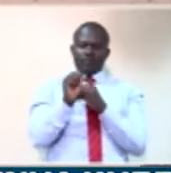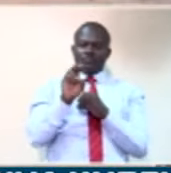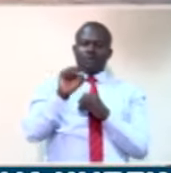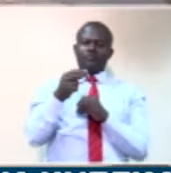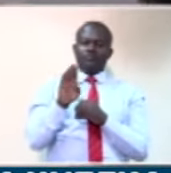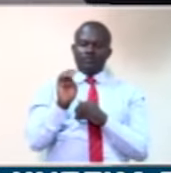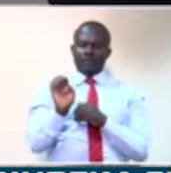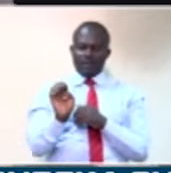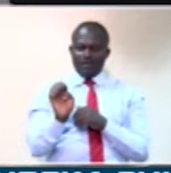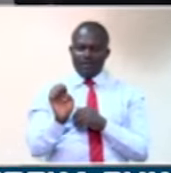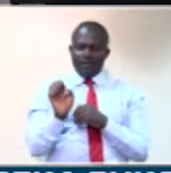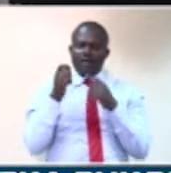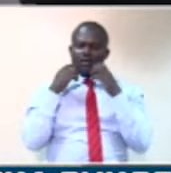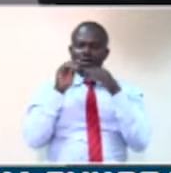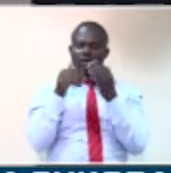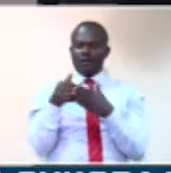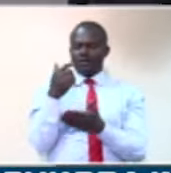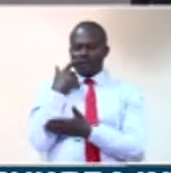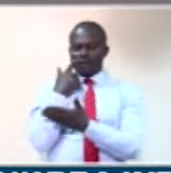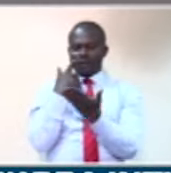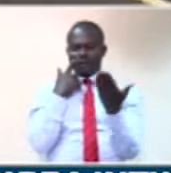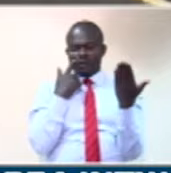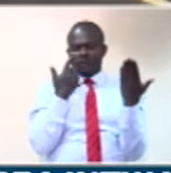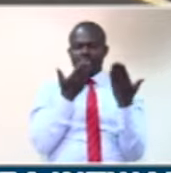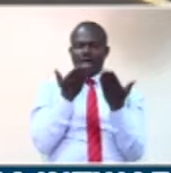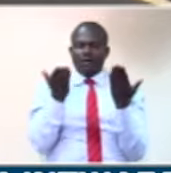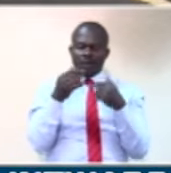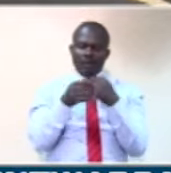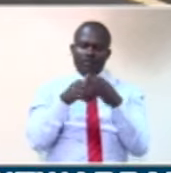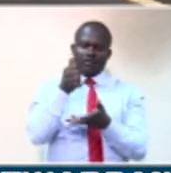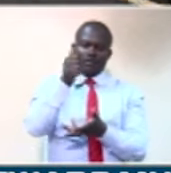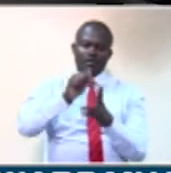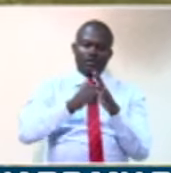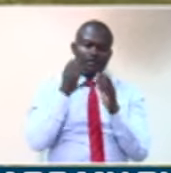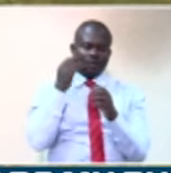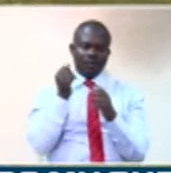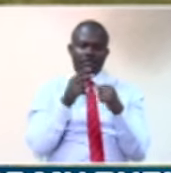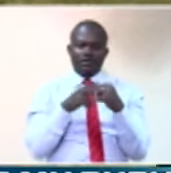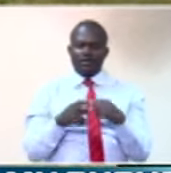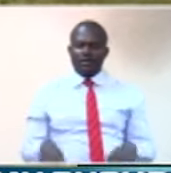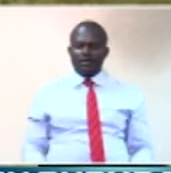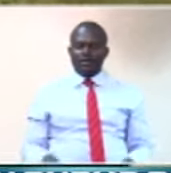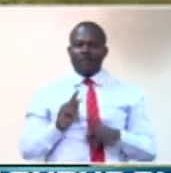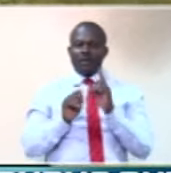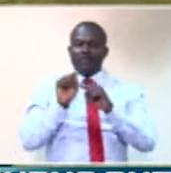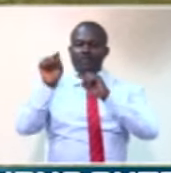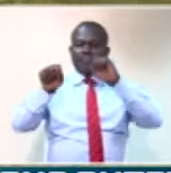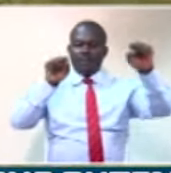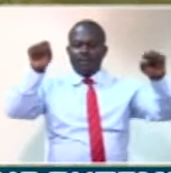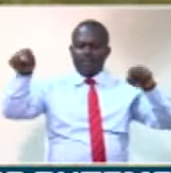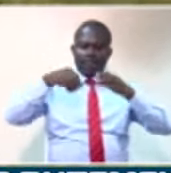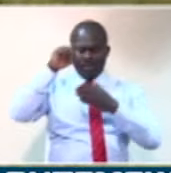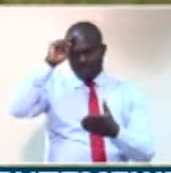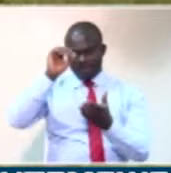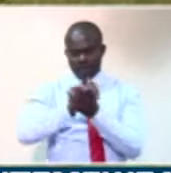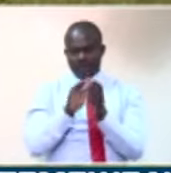David avuga ko gutunganya uyu mujyi bikomeza no mu ngengo y'imari izatangira mu kwezi kwa 7. Abantu bagenda bagirira